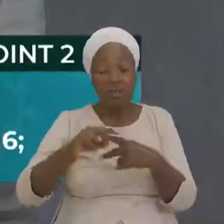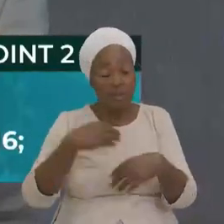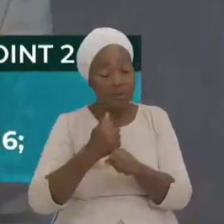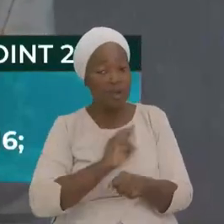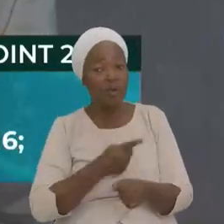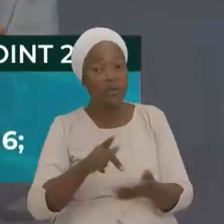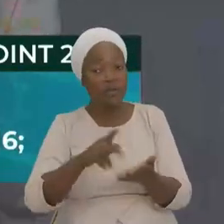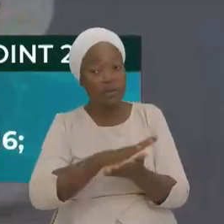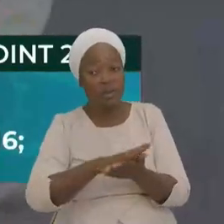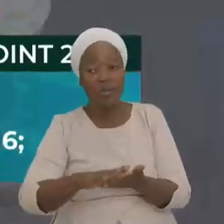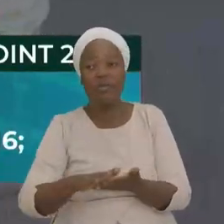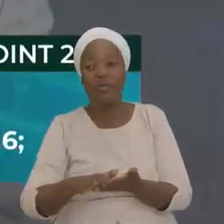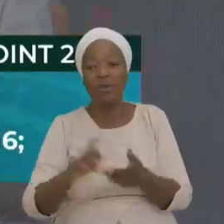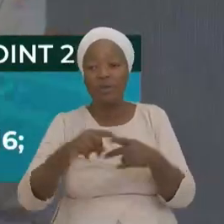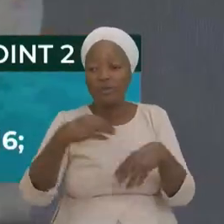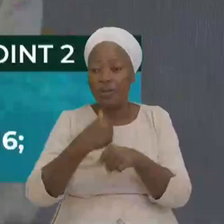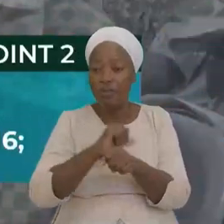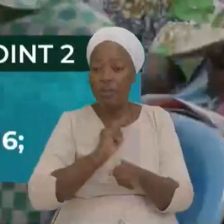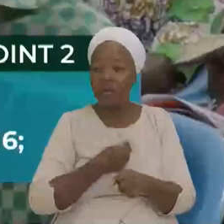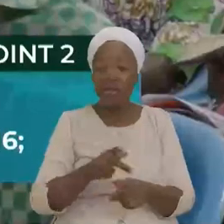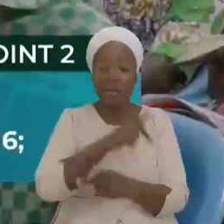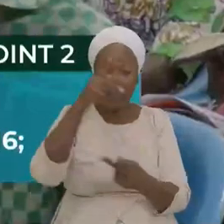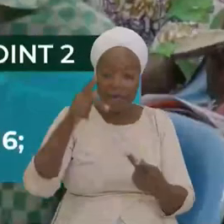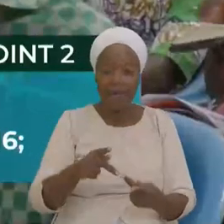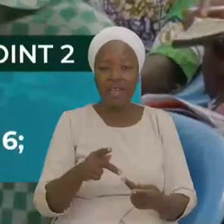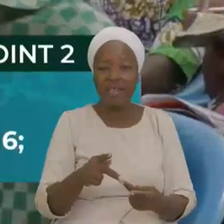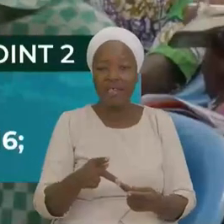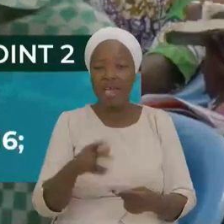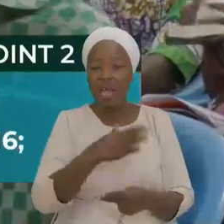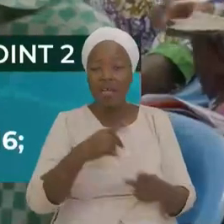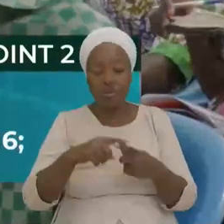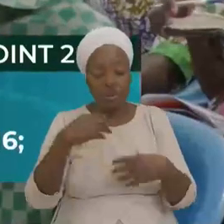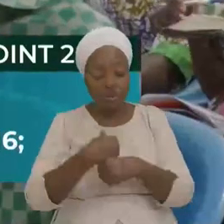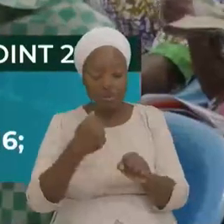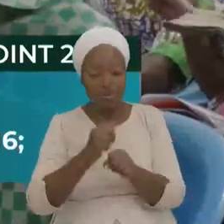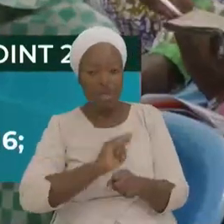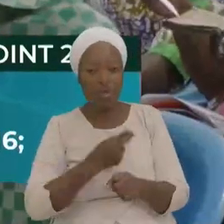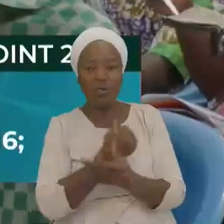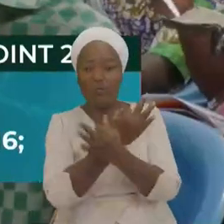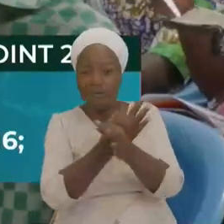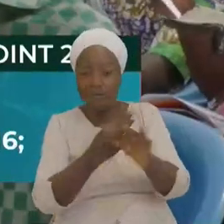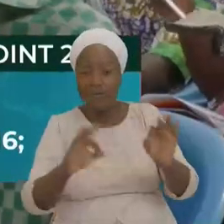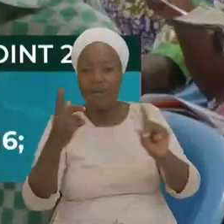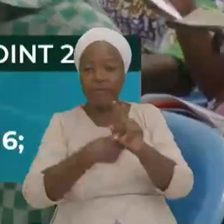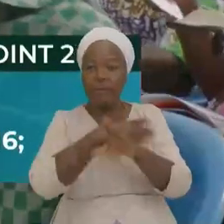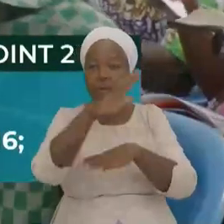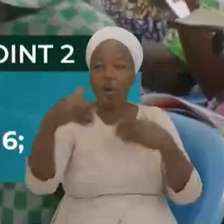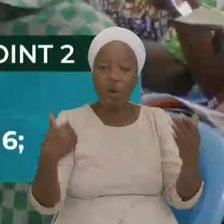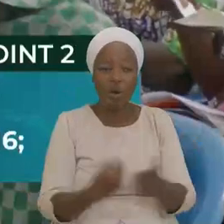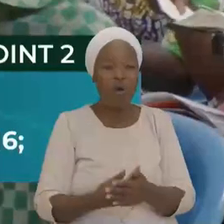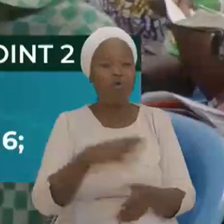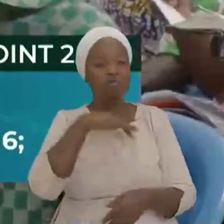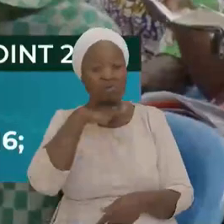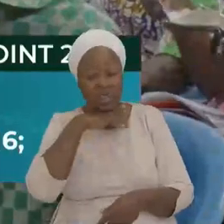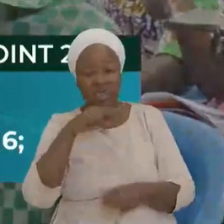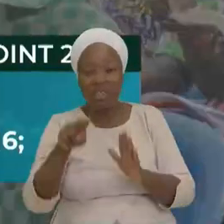Pour nous rendre purs. Pour nous rendre purs. Pour nous rendre parfaits. Et